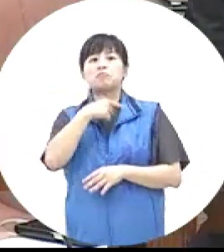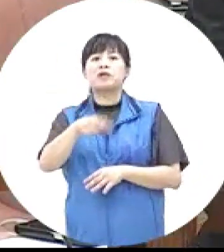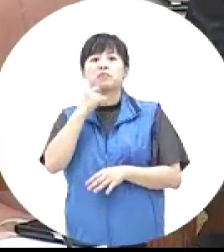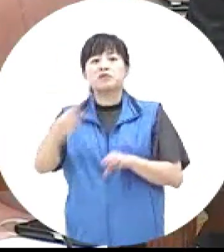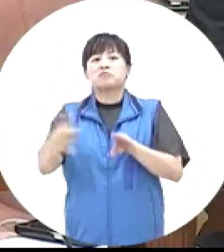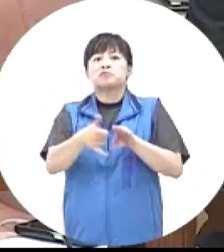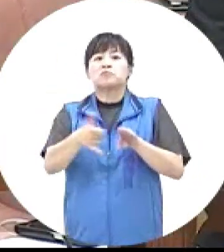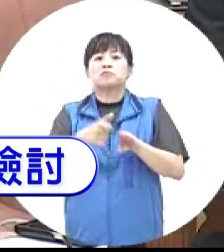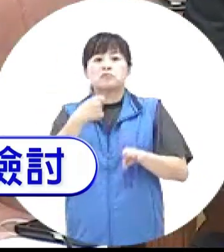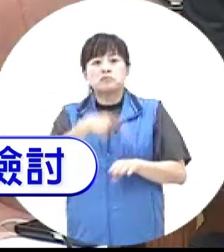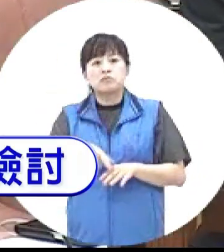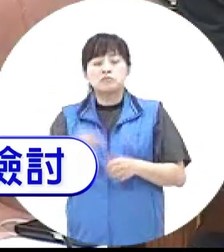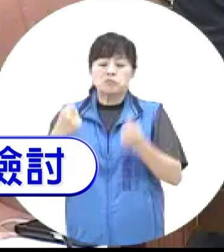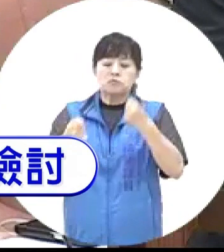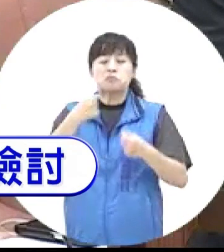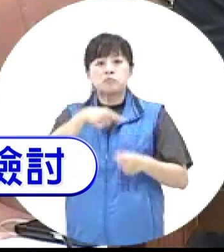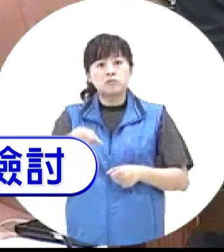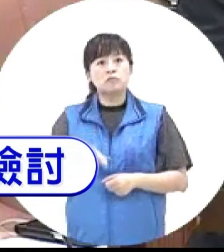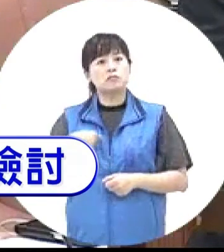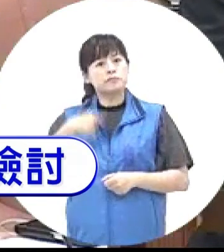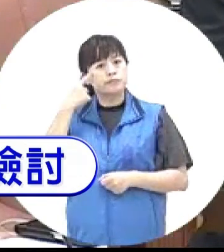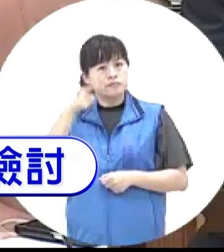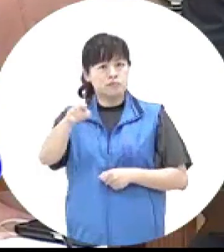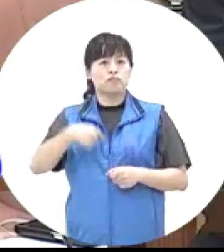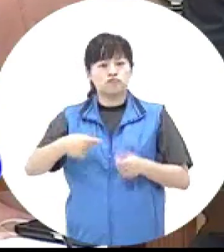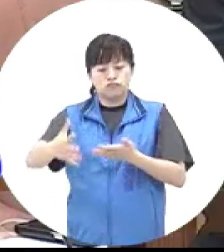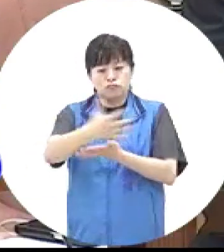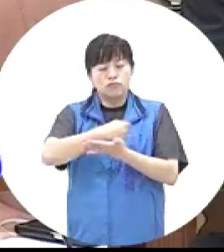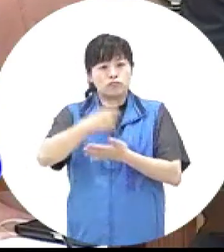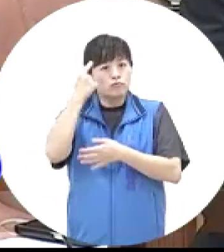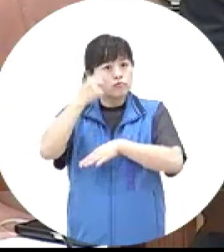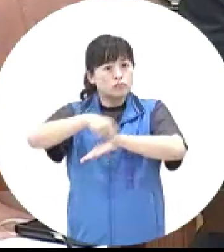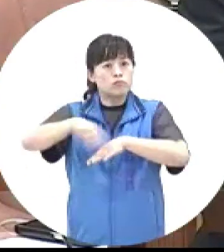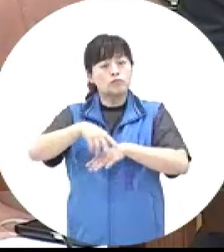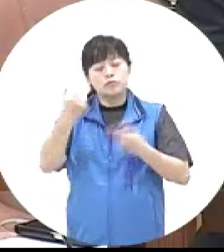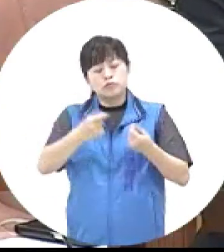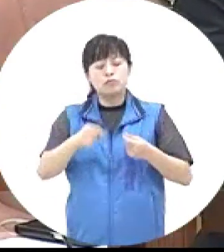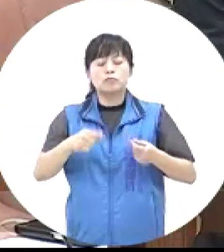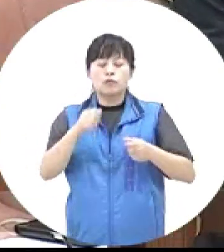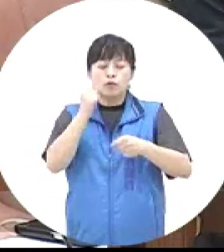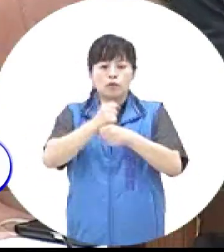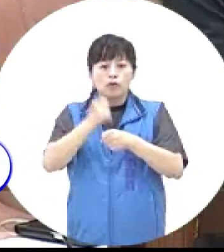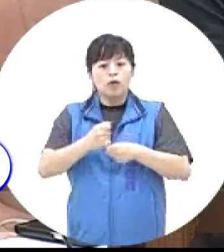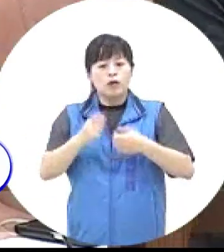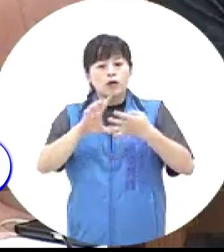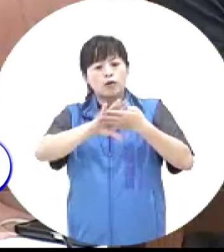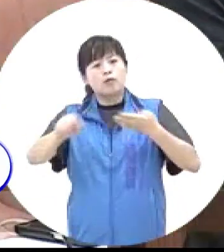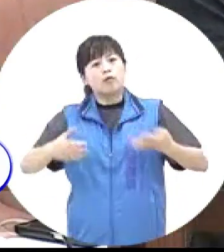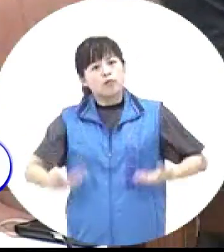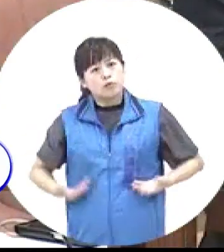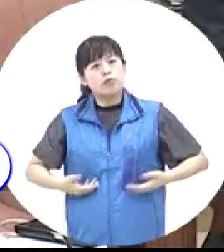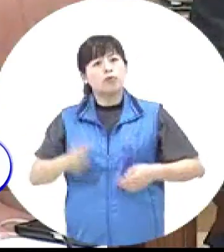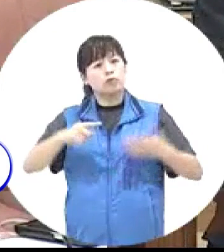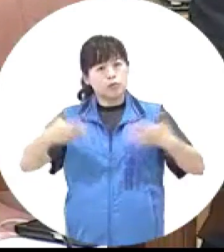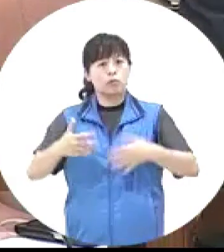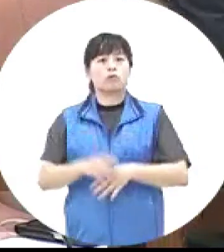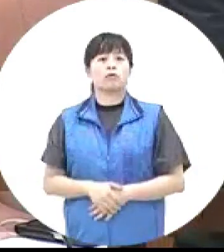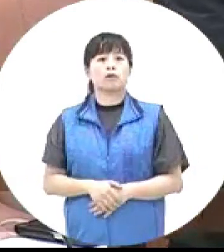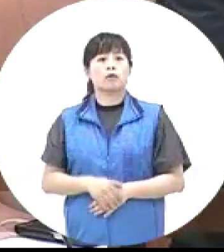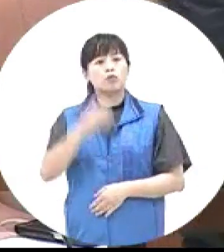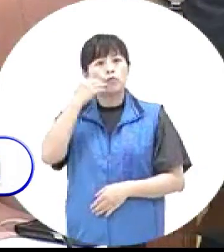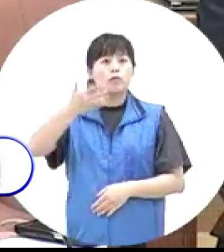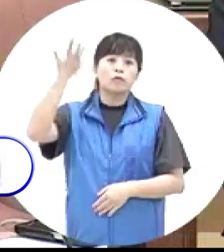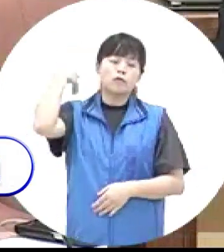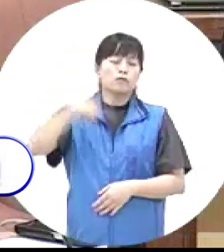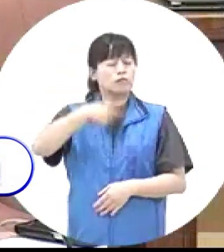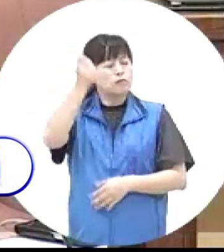这样子的一个行业？我想这个都是要通盘检讨，包含一例一休都是这些问题。那如果说像之前我印象